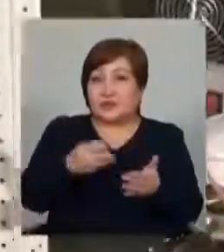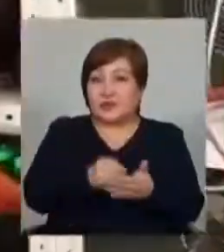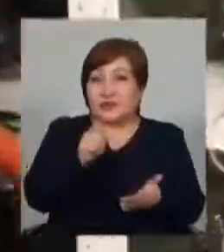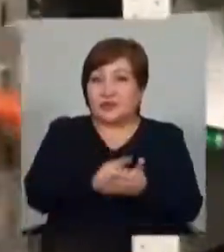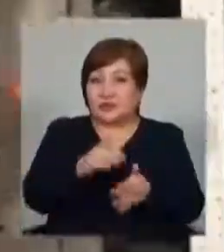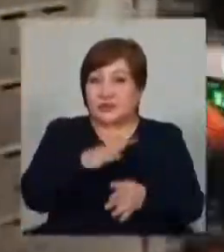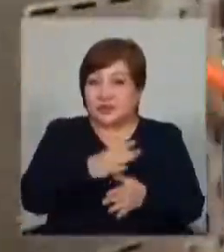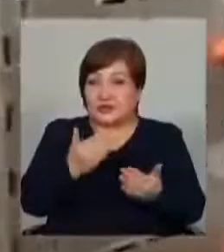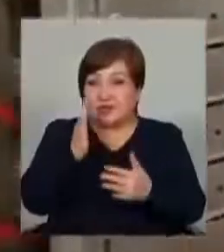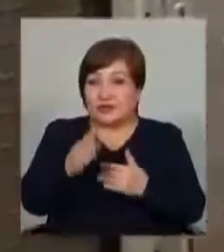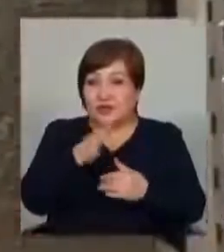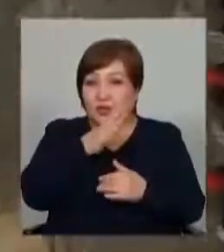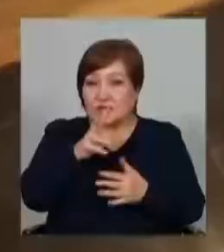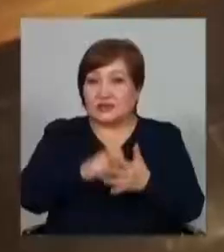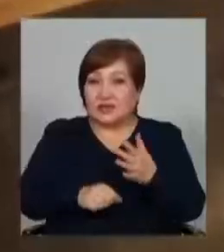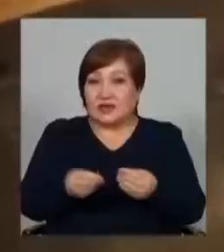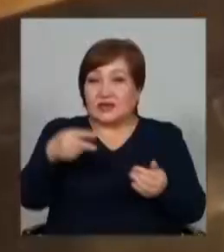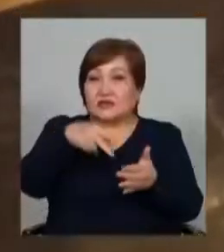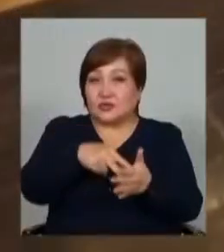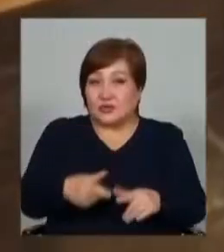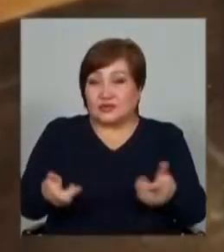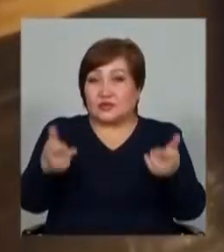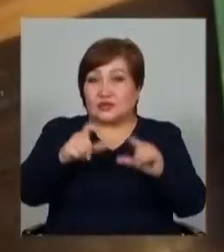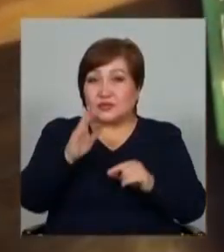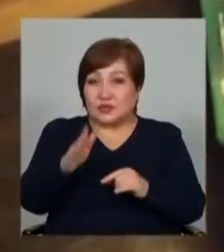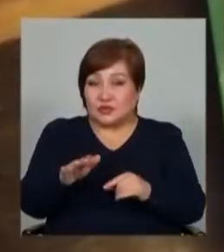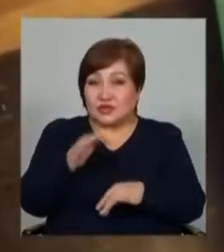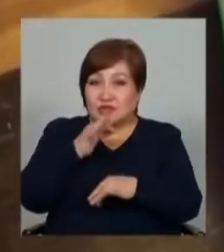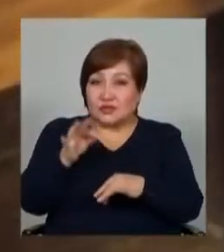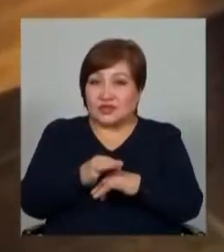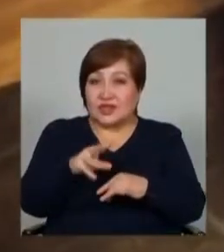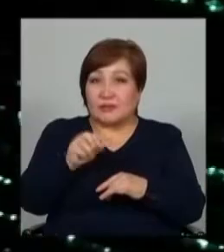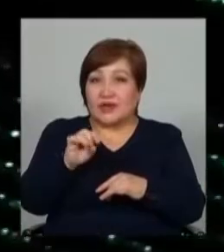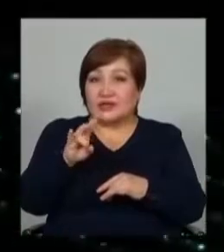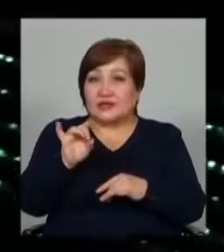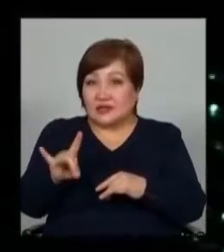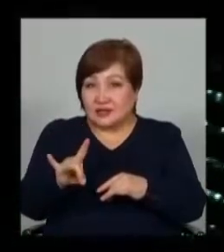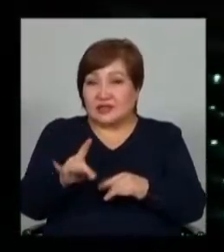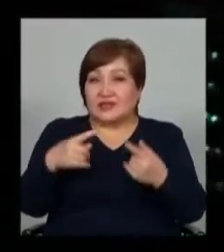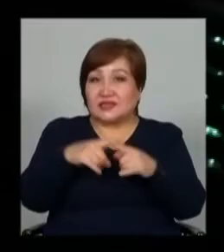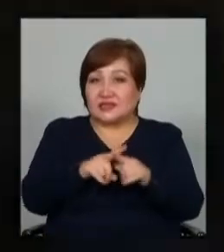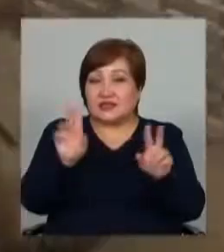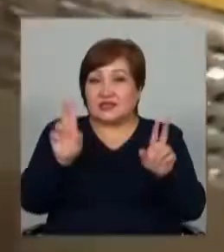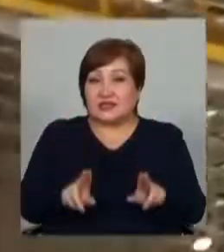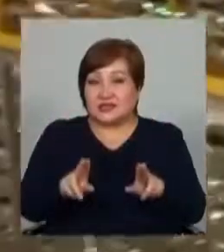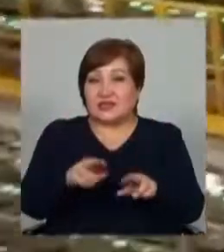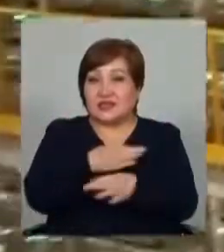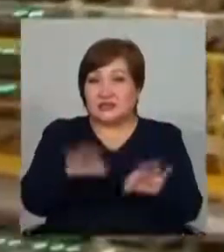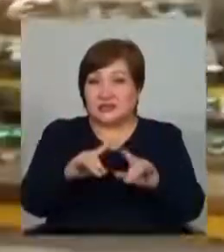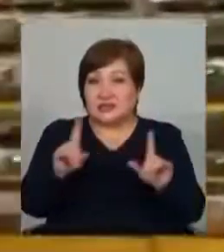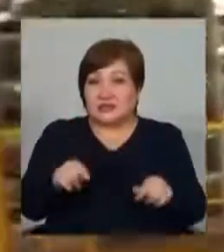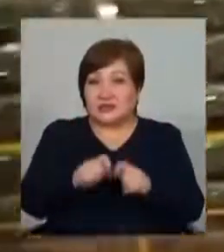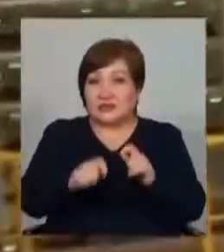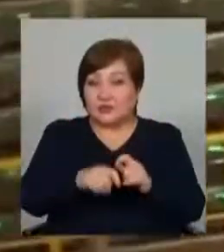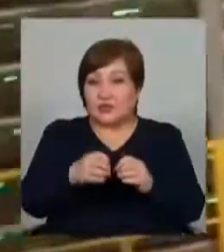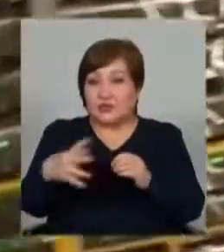алдағы уақытта салық құны көтерілетін болады. Бұл ретте жауаптылар майнерлердің техникалық шарттары мен лицензиясын тексеріп, 15 наурызға дейін